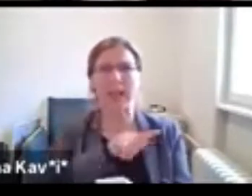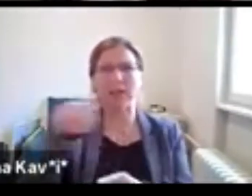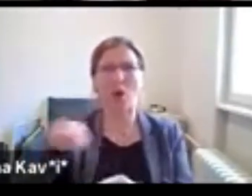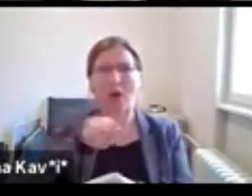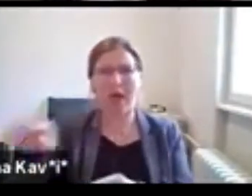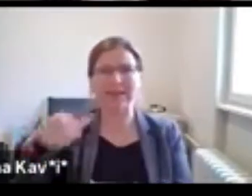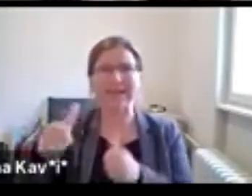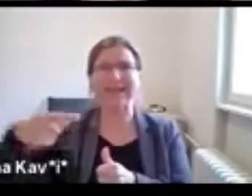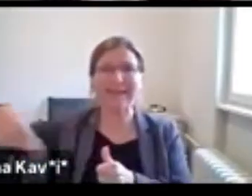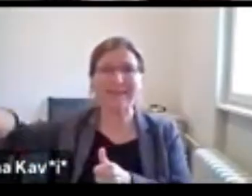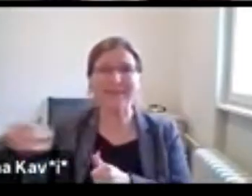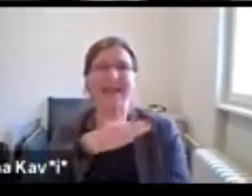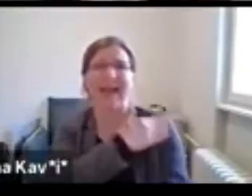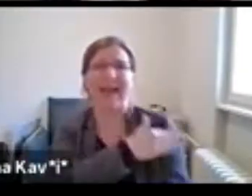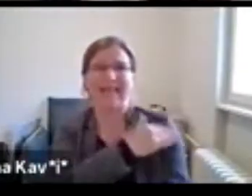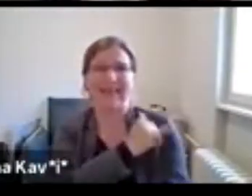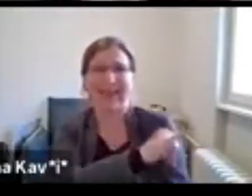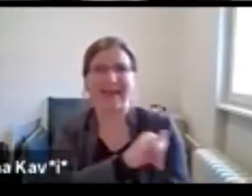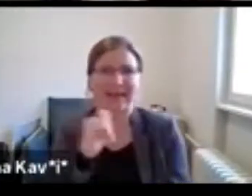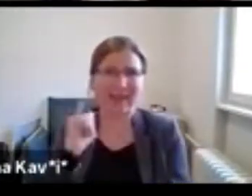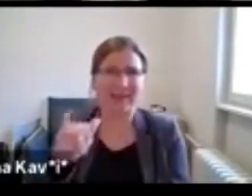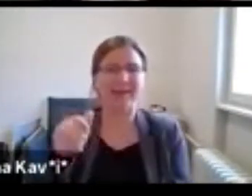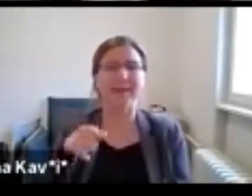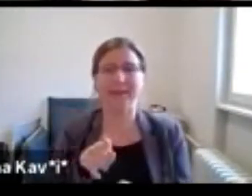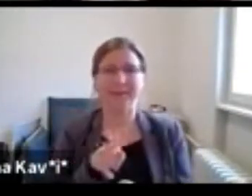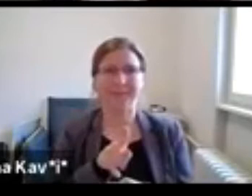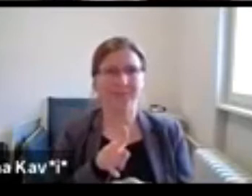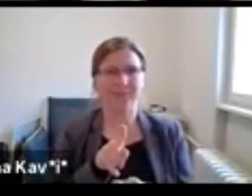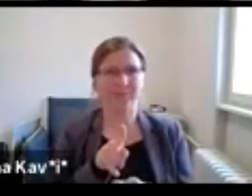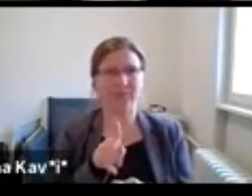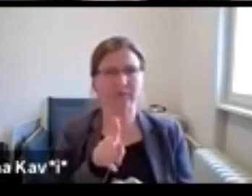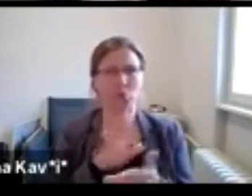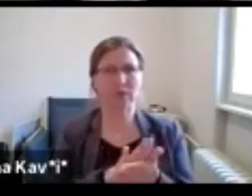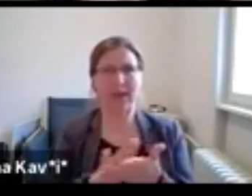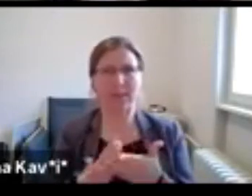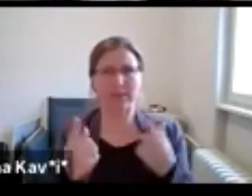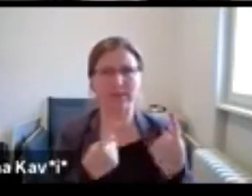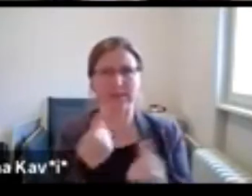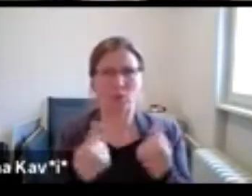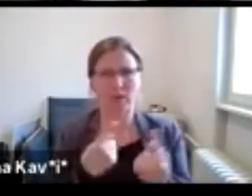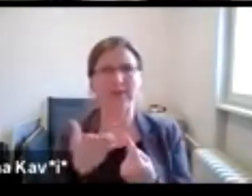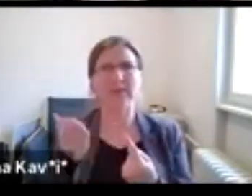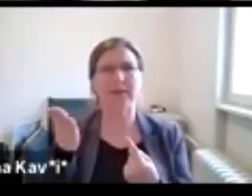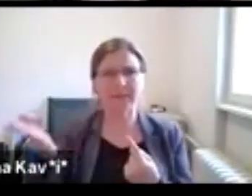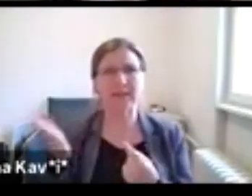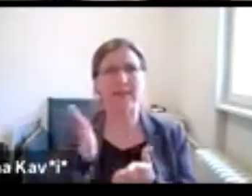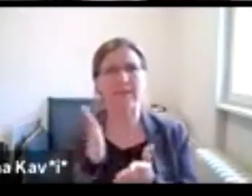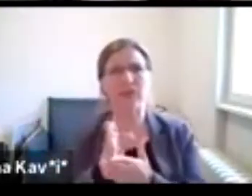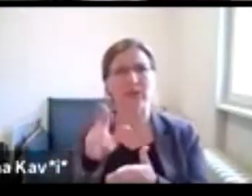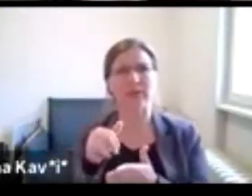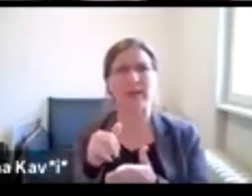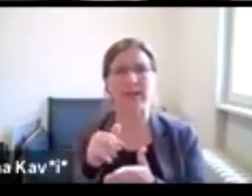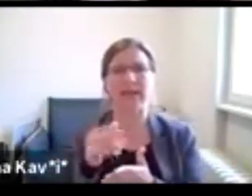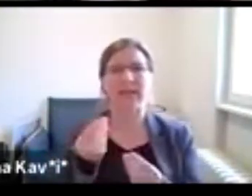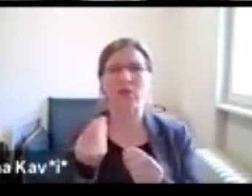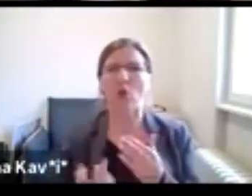na teren. Nisu jednostavne situacije, suočili ste se za vas isto s nečim